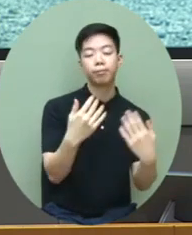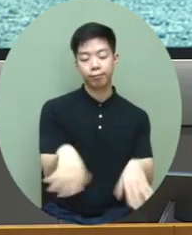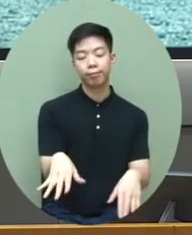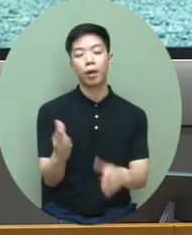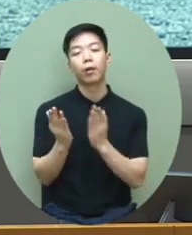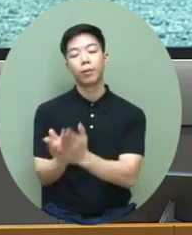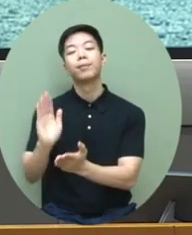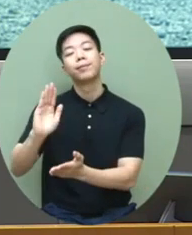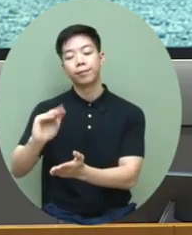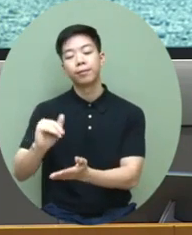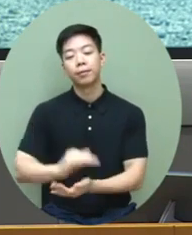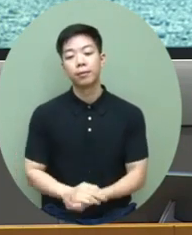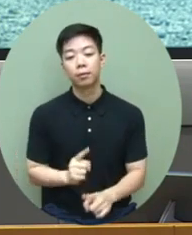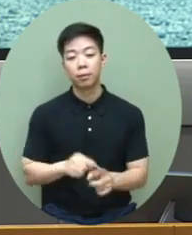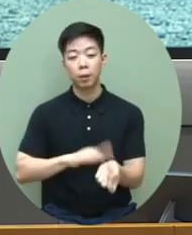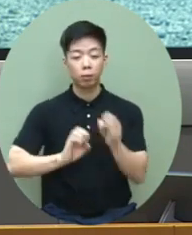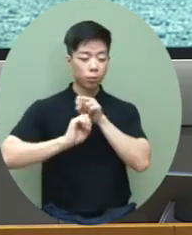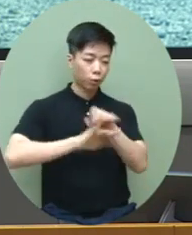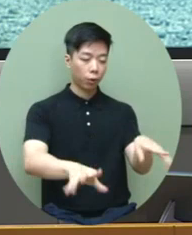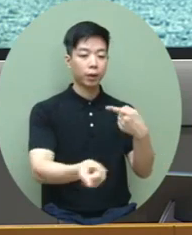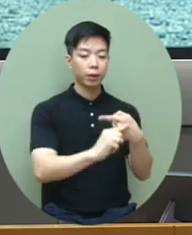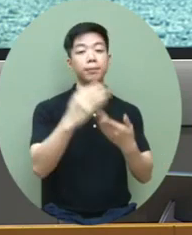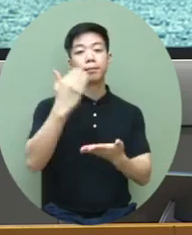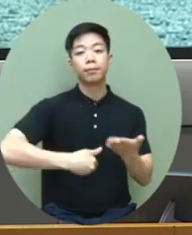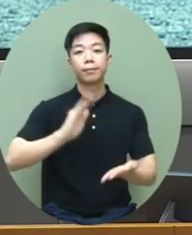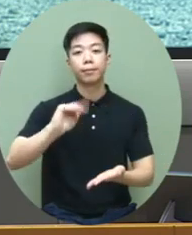學。咁呢啲都係減低咗喺學校傳播嘅風險。